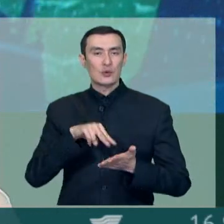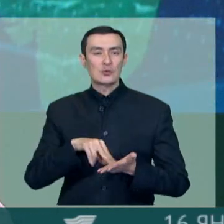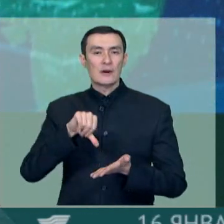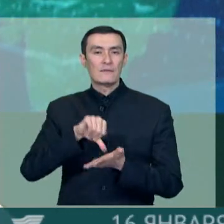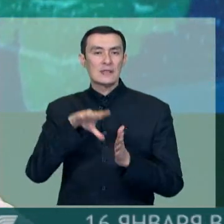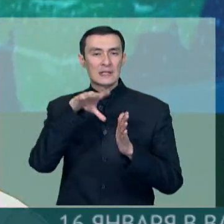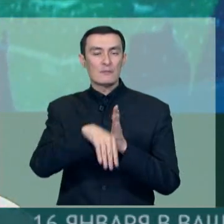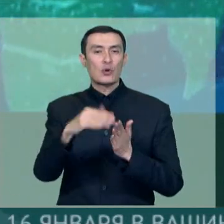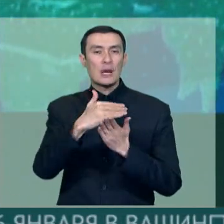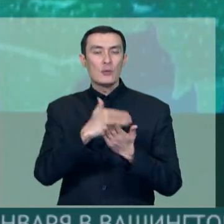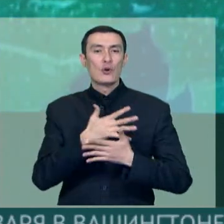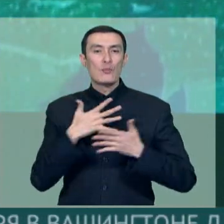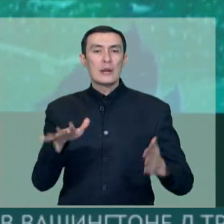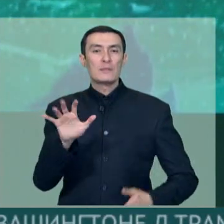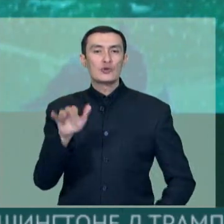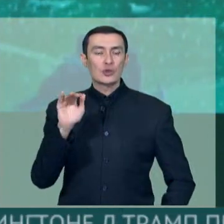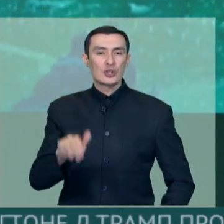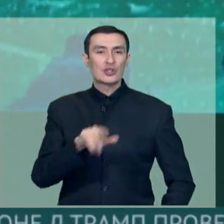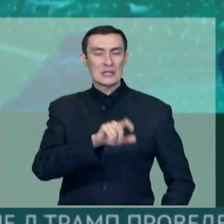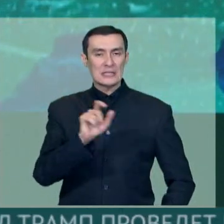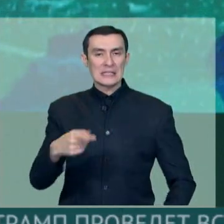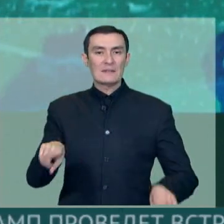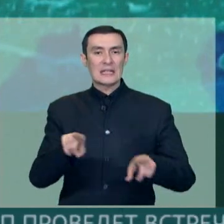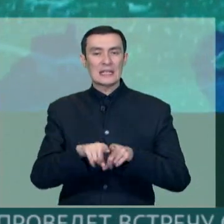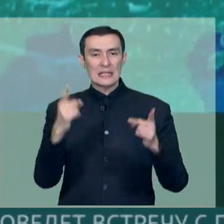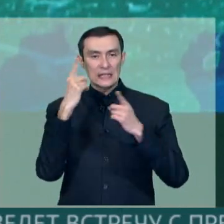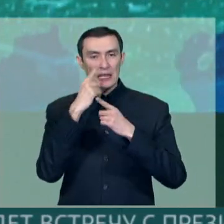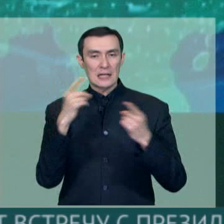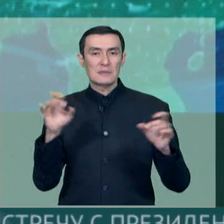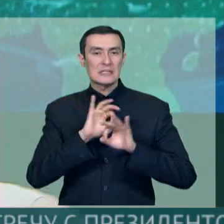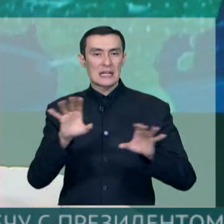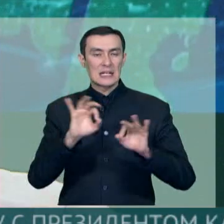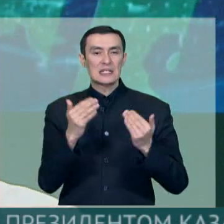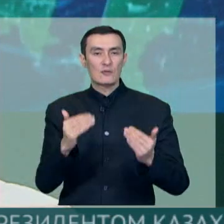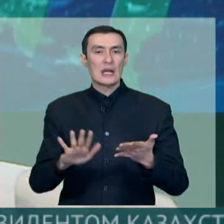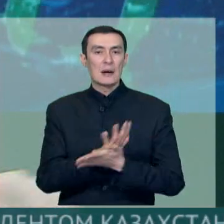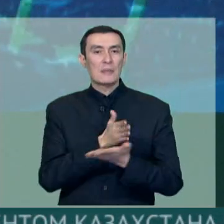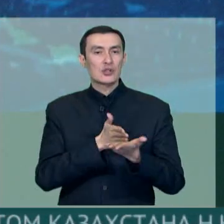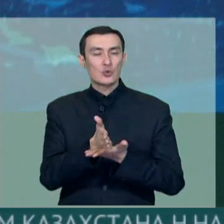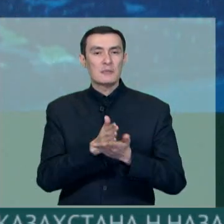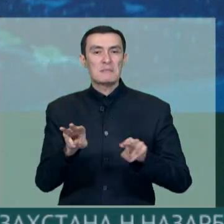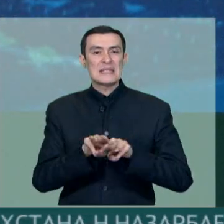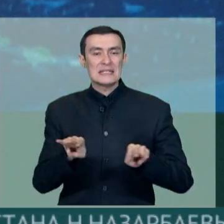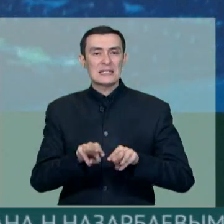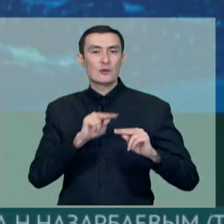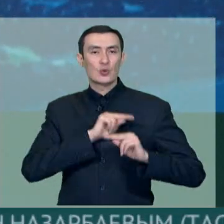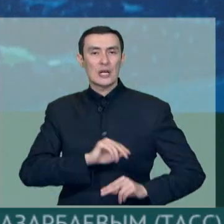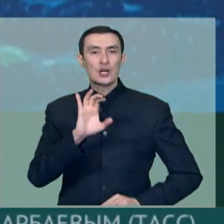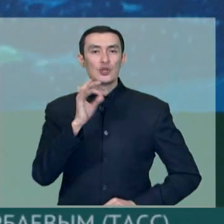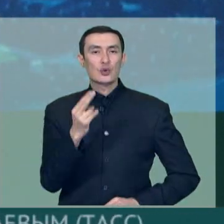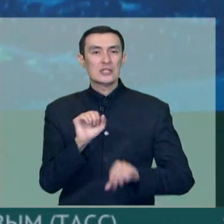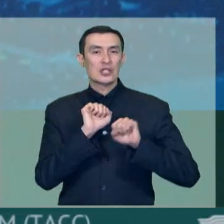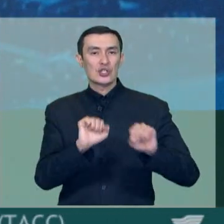охватить программой более 500 тысяч казахстанцев. Такие данные распространила сегодня пресс-служба Министерства труда и социальной